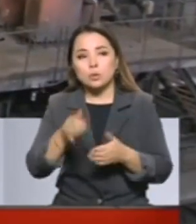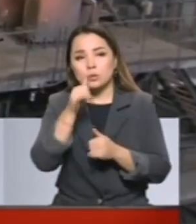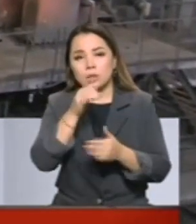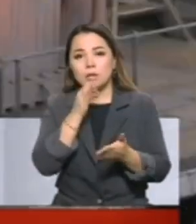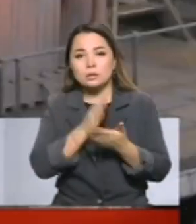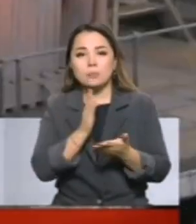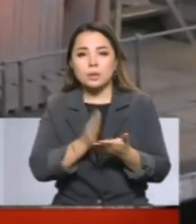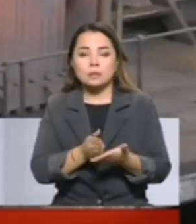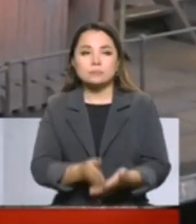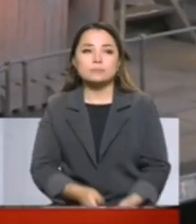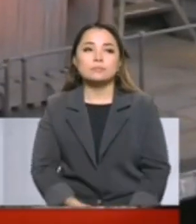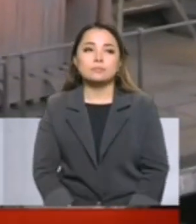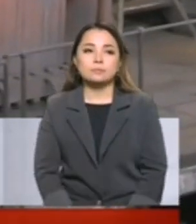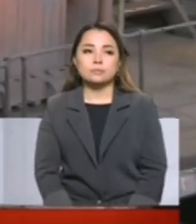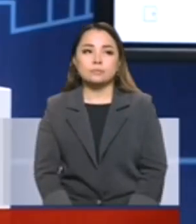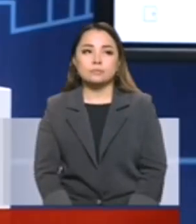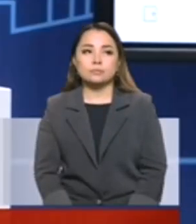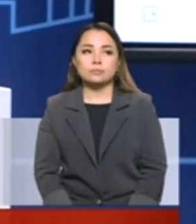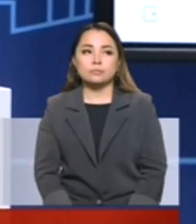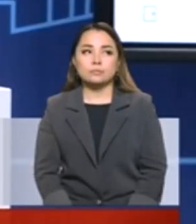деп отыр.